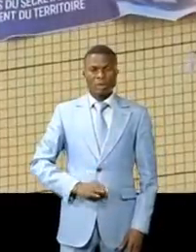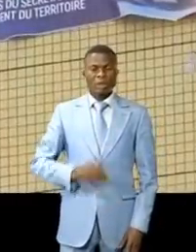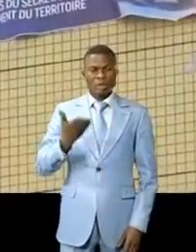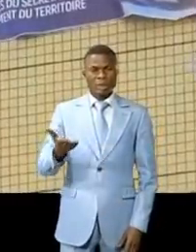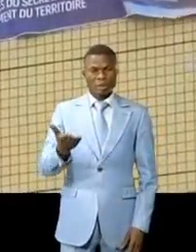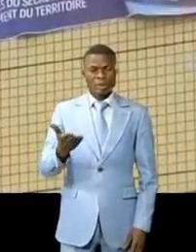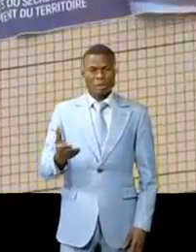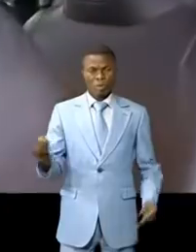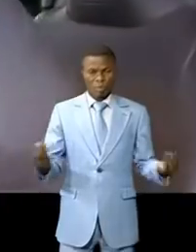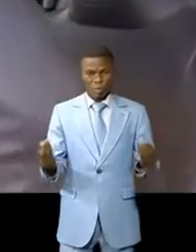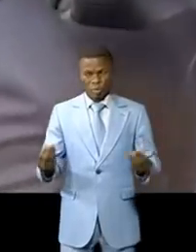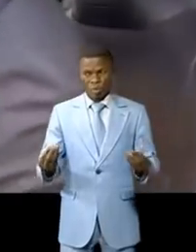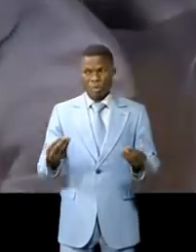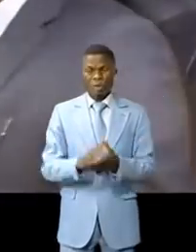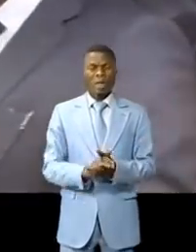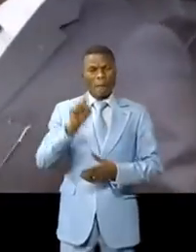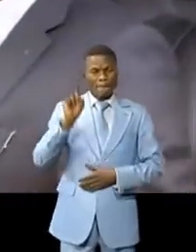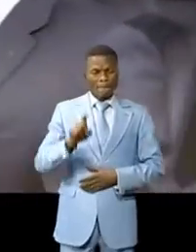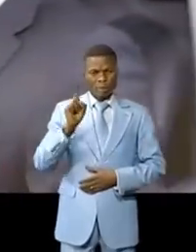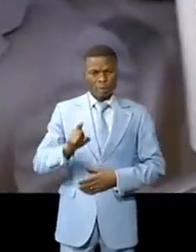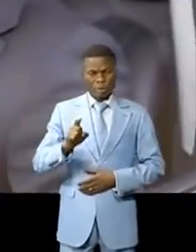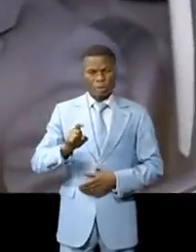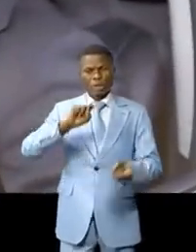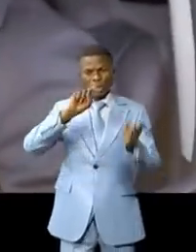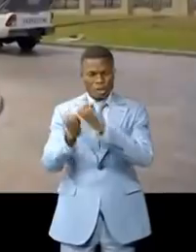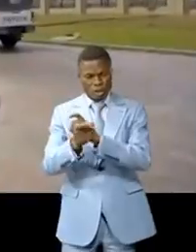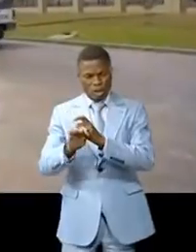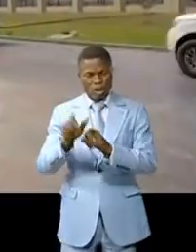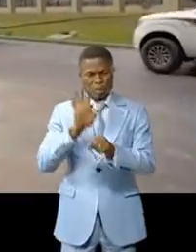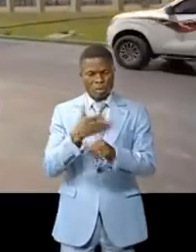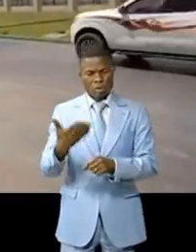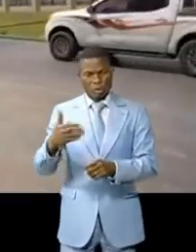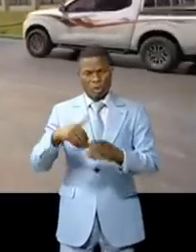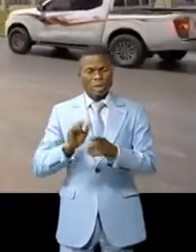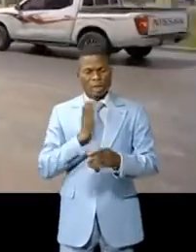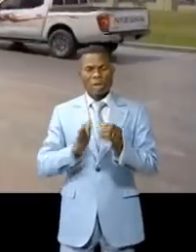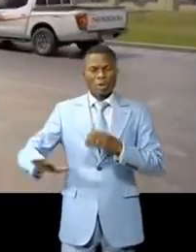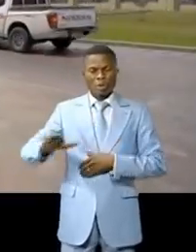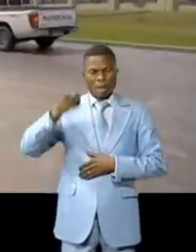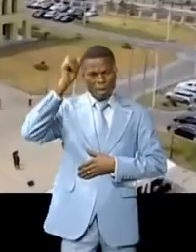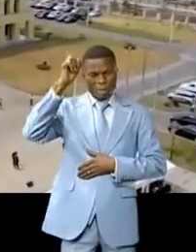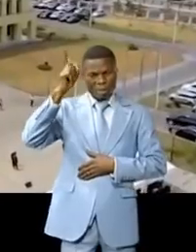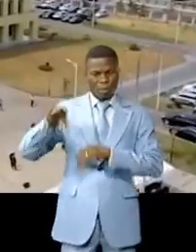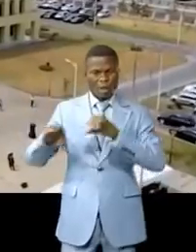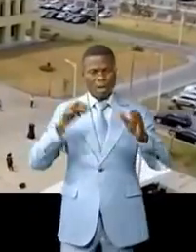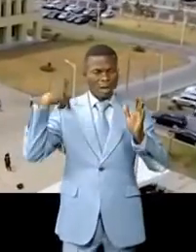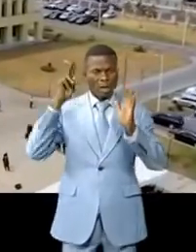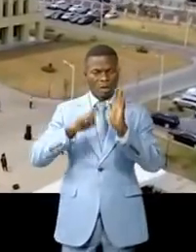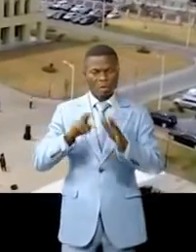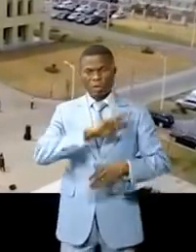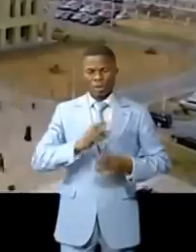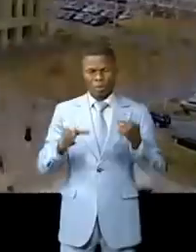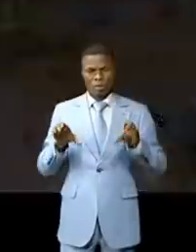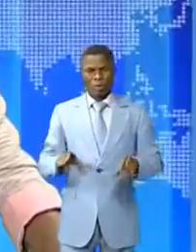Félix-Antoine Tshisekedi Tshilombo, qui a bien voulu faire de la réforme de l'aménagement du territoire une des priorités de l'action du gouvernement de la